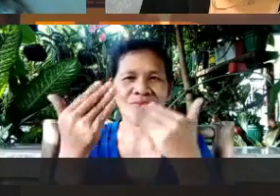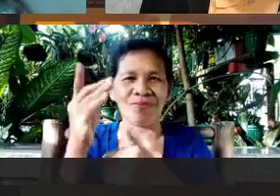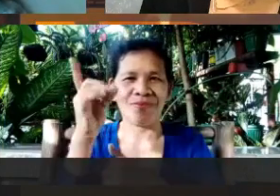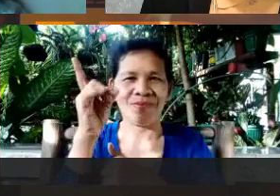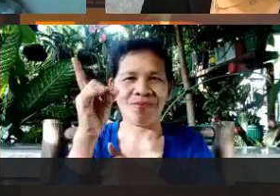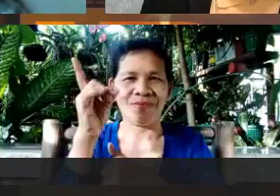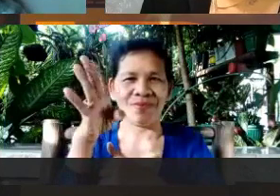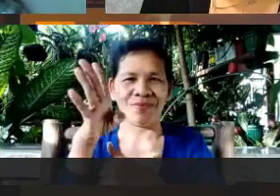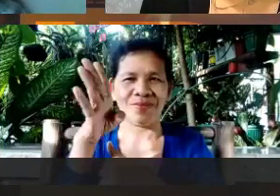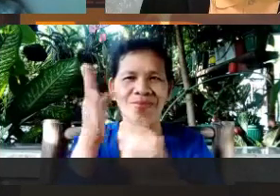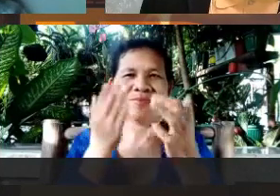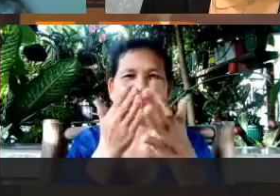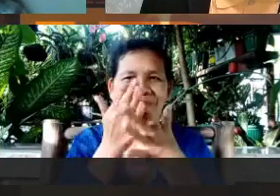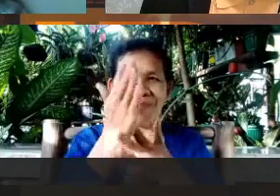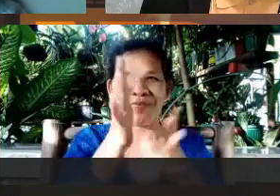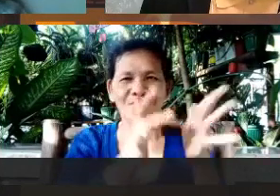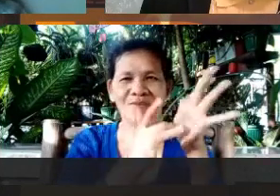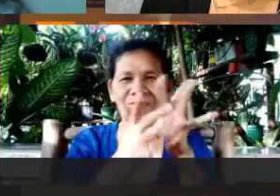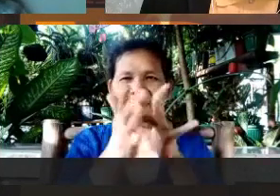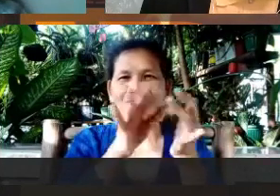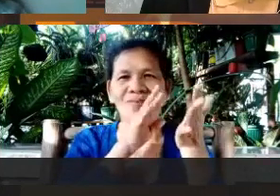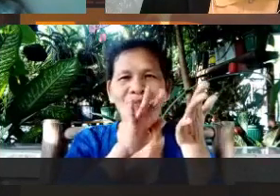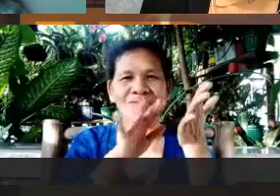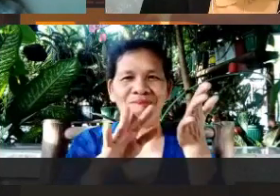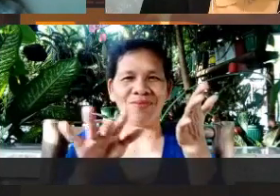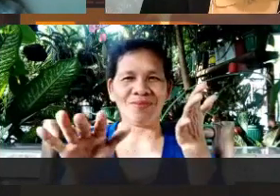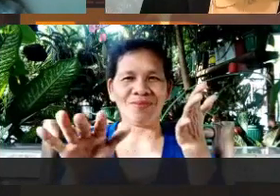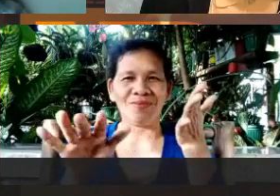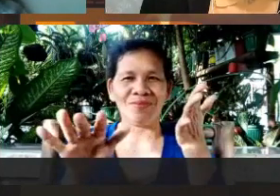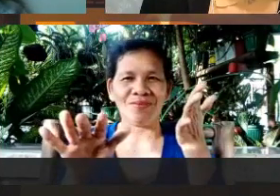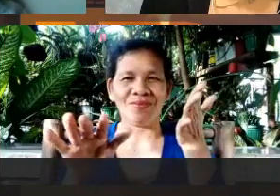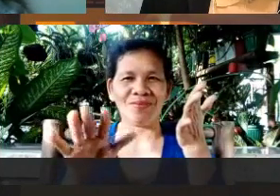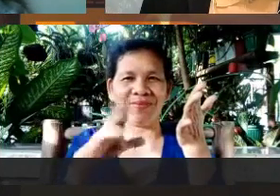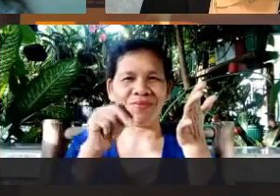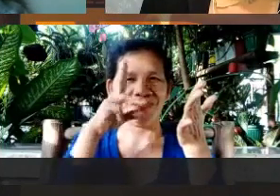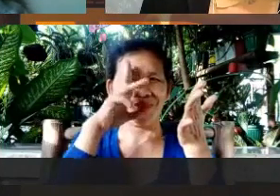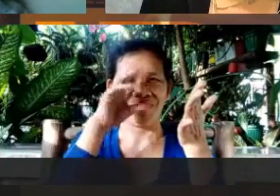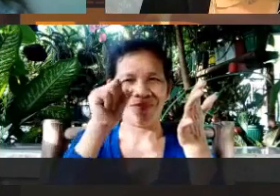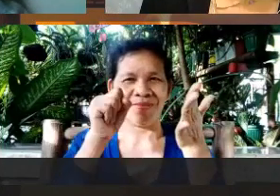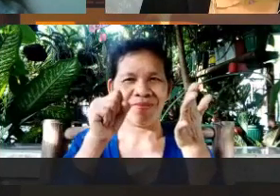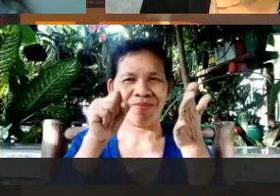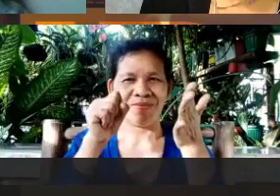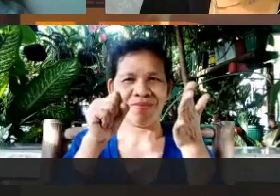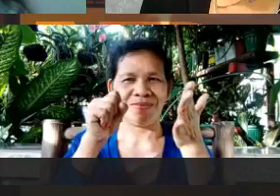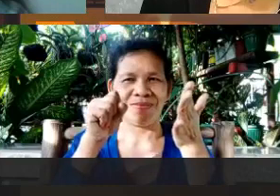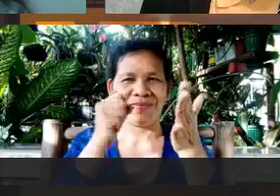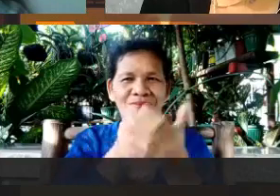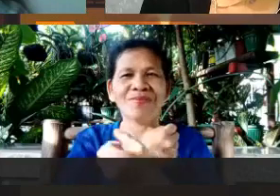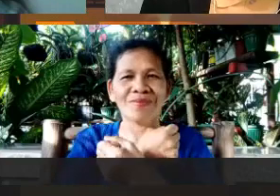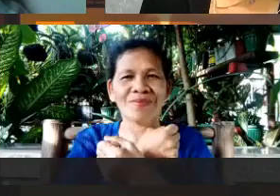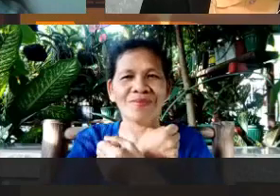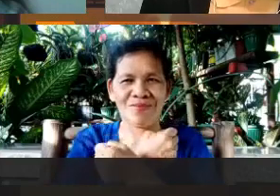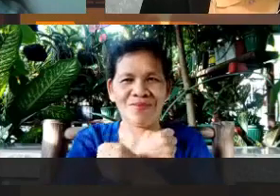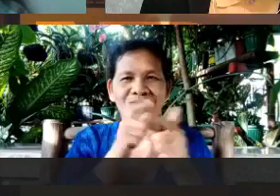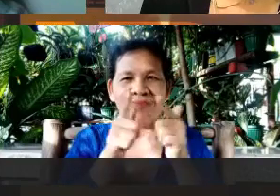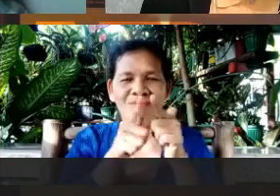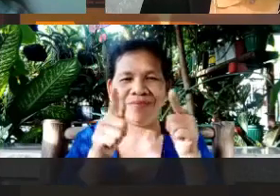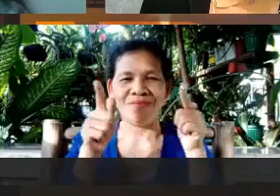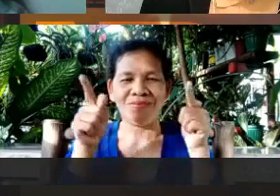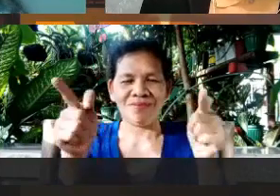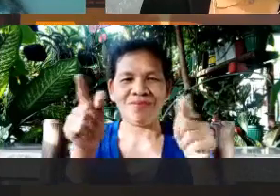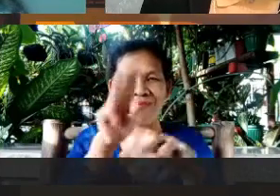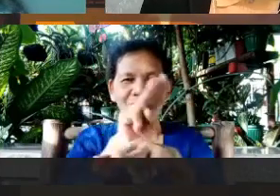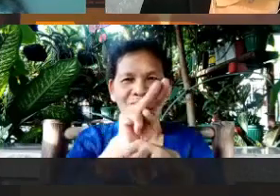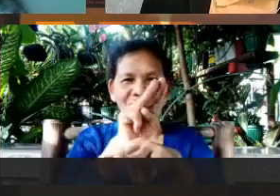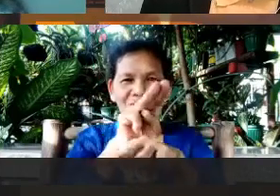sa pamagitan ng dugo ni Kristo at ang kanyang pamamagitan ay isang dakilang ministeryo upang